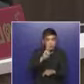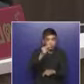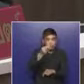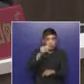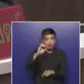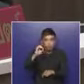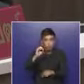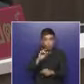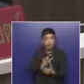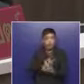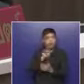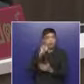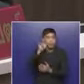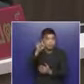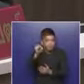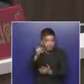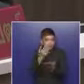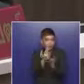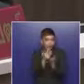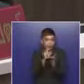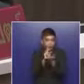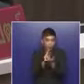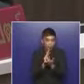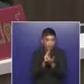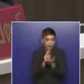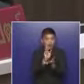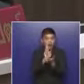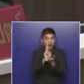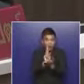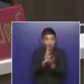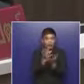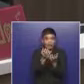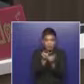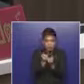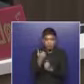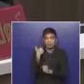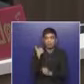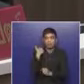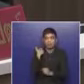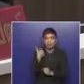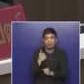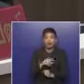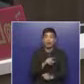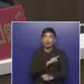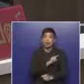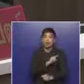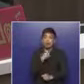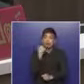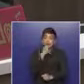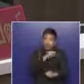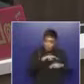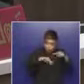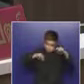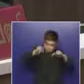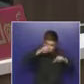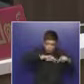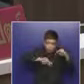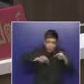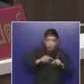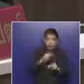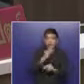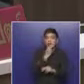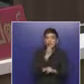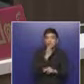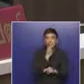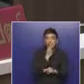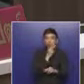รีเทวัญลิปตพันลบนะครับซึ่งท่านดูแลการคุ้มครองผู้บริโภคนะไม่ให้คนสูบบุหรี่ไฟฟ้